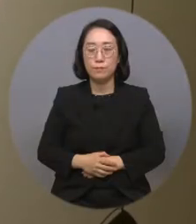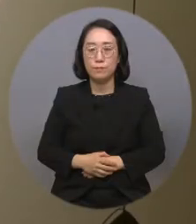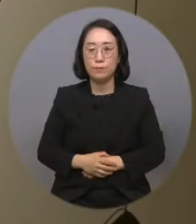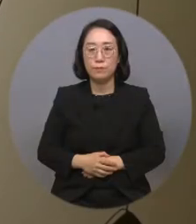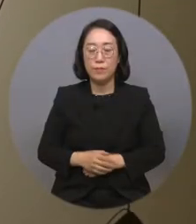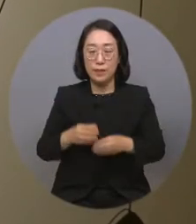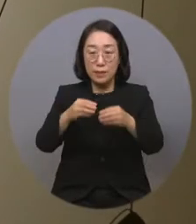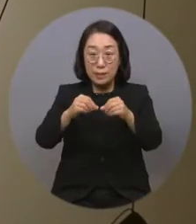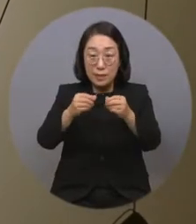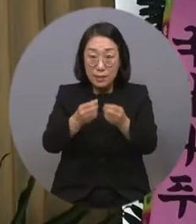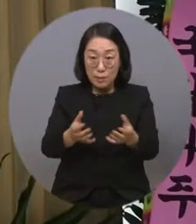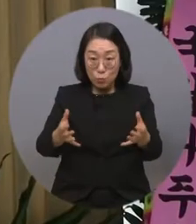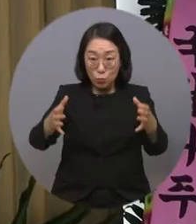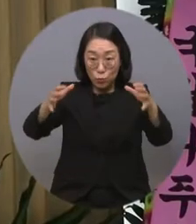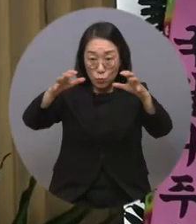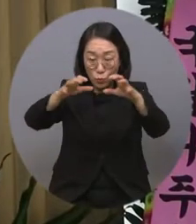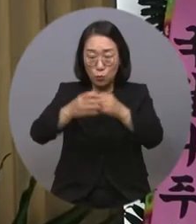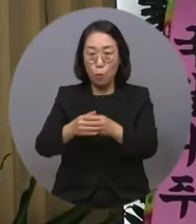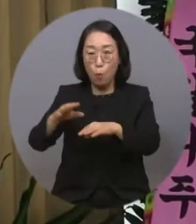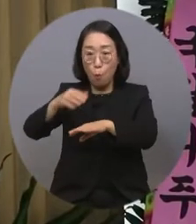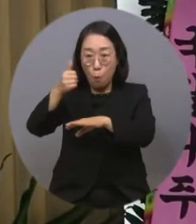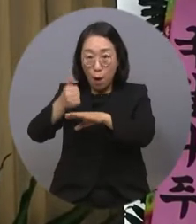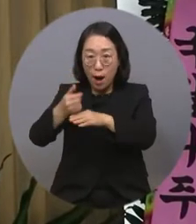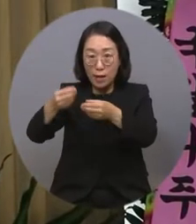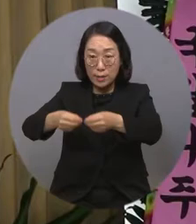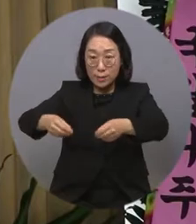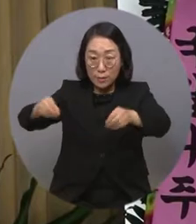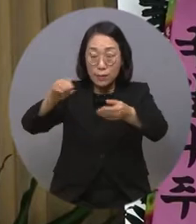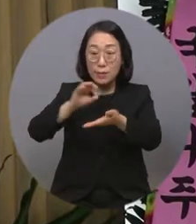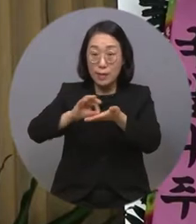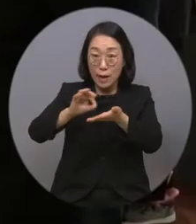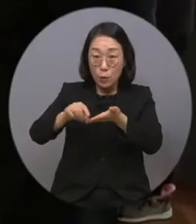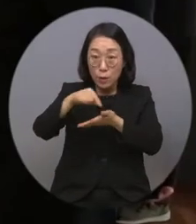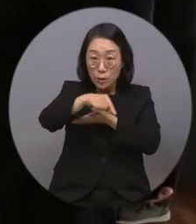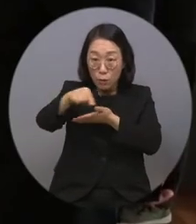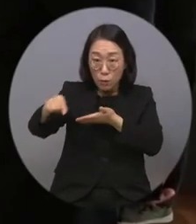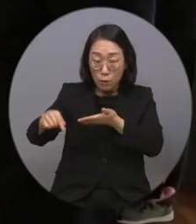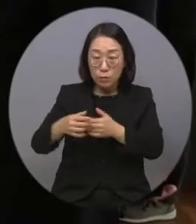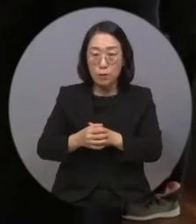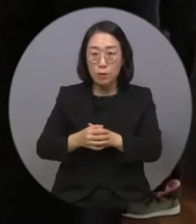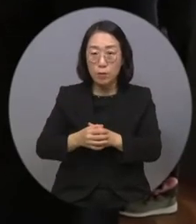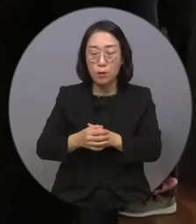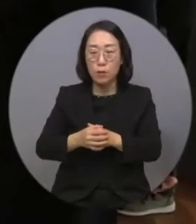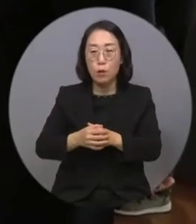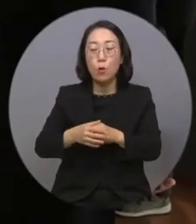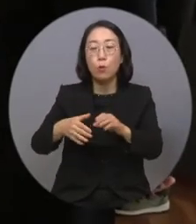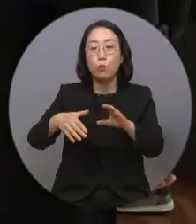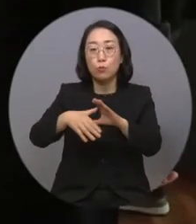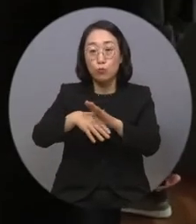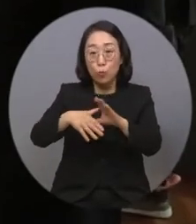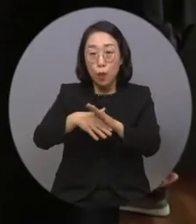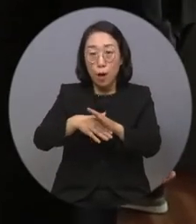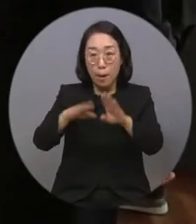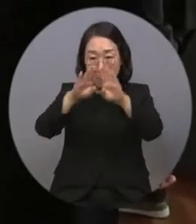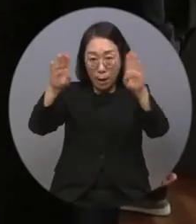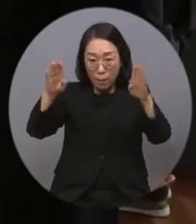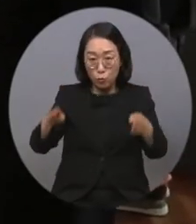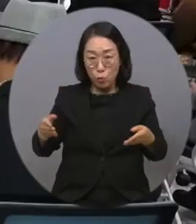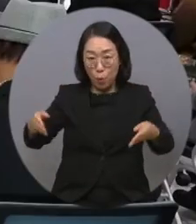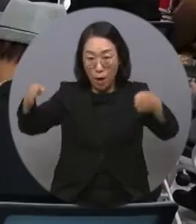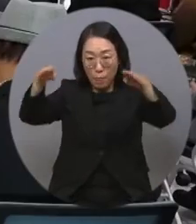분청사기와 왕실 도자 특별 교류전이 고흥군 분청문화박물관 기획 전시실에서 열리고